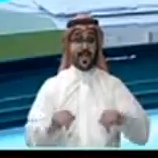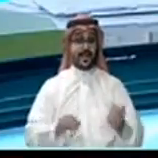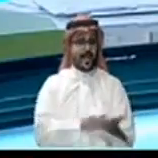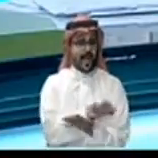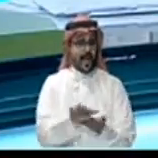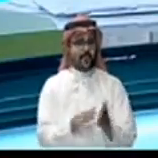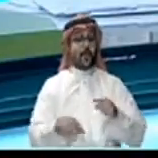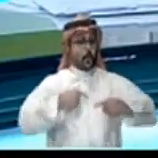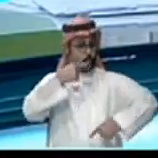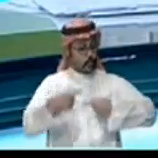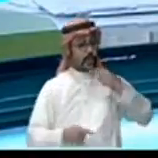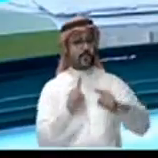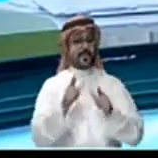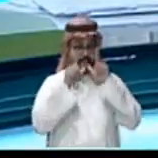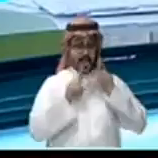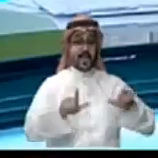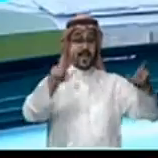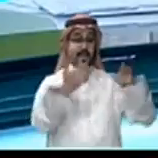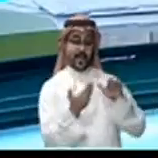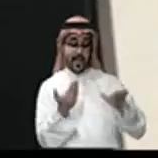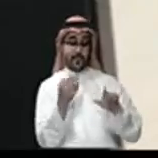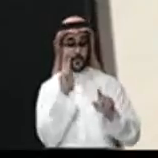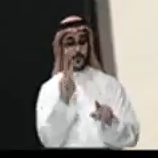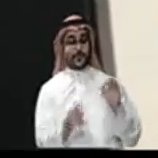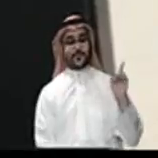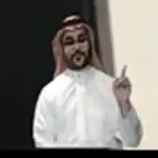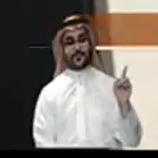النشرة مستمرة وفيها بعد فاصل.